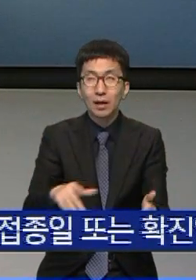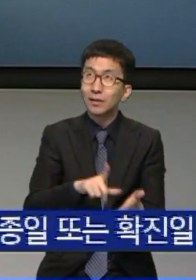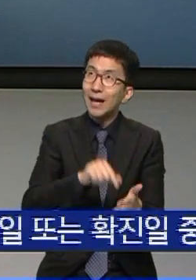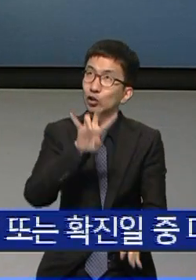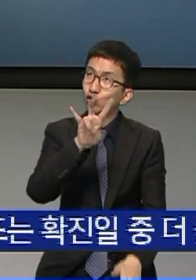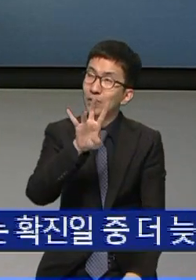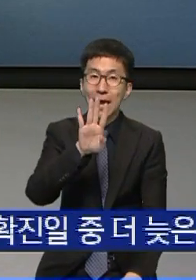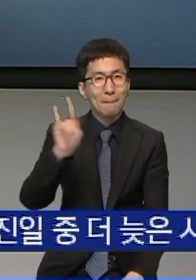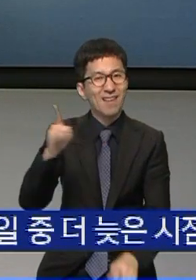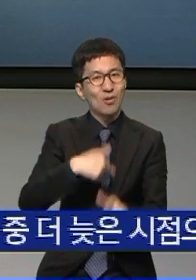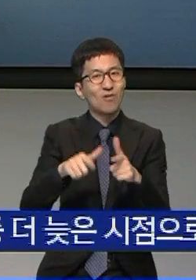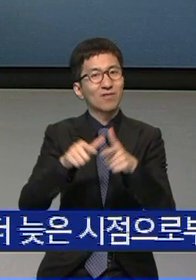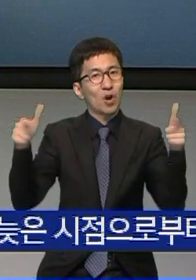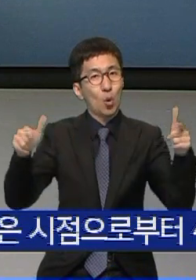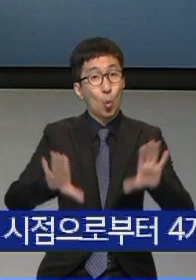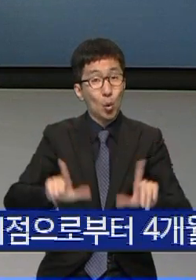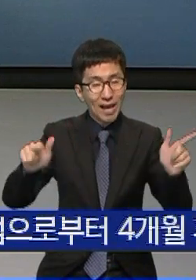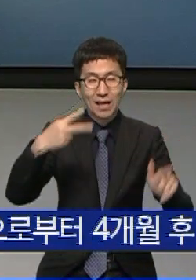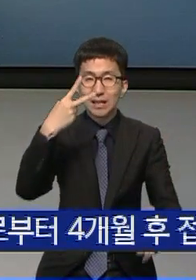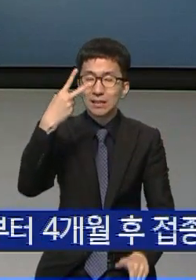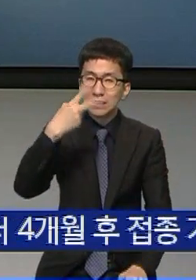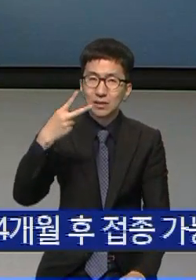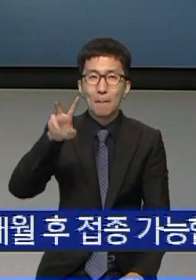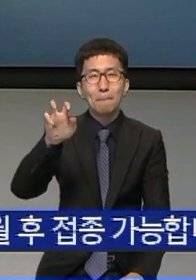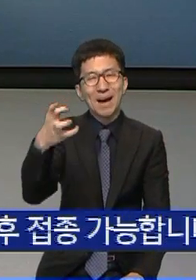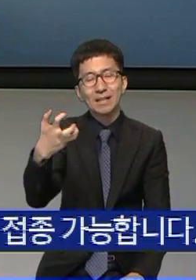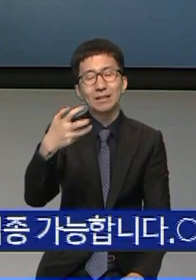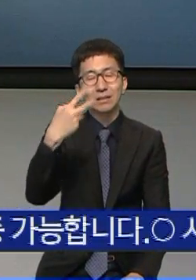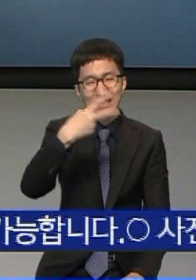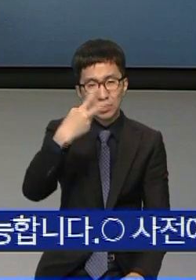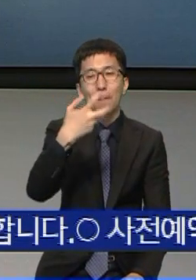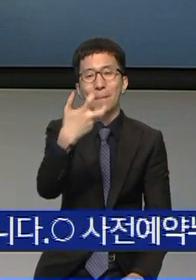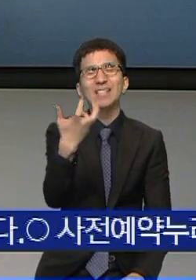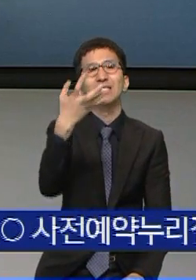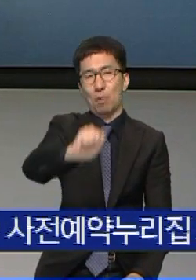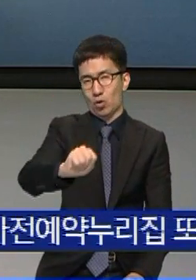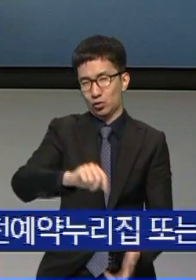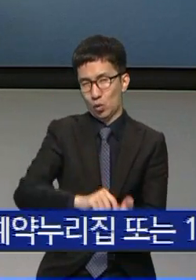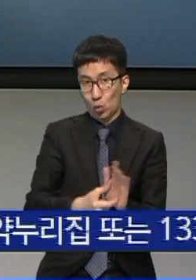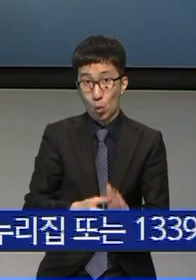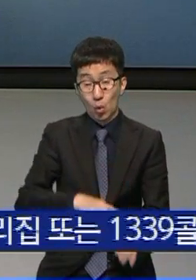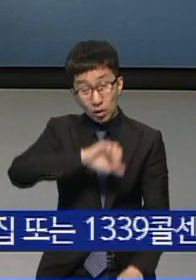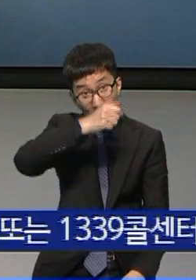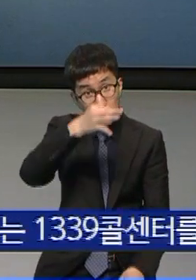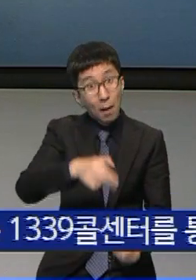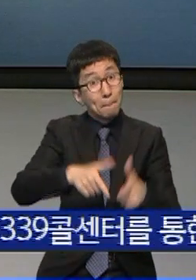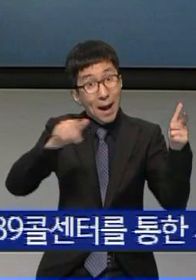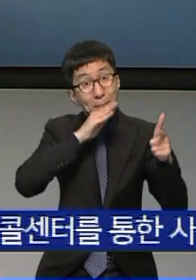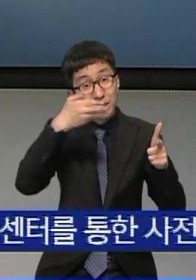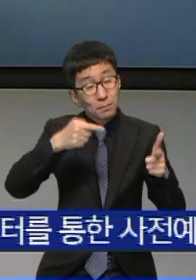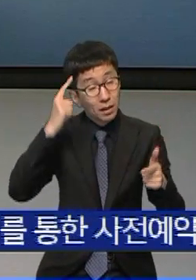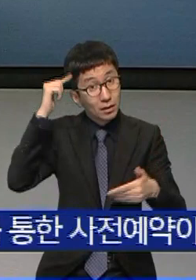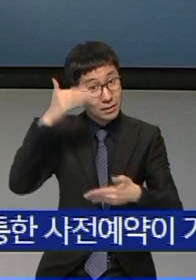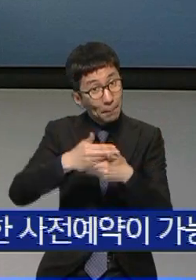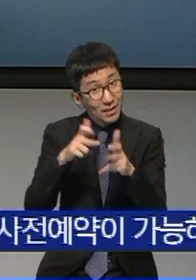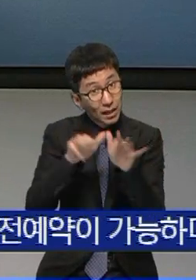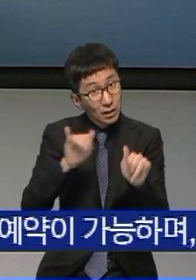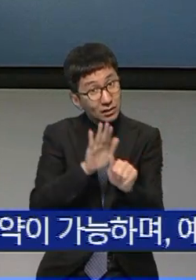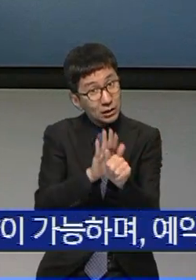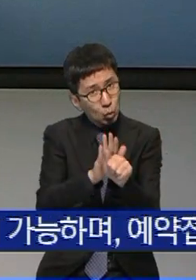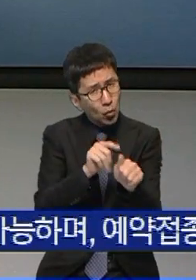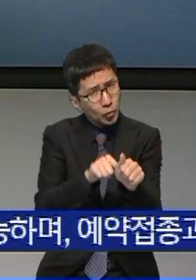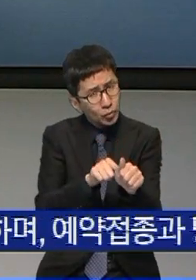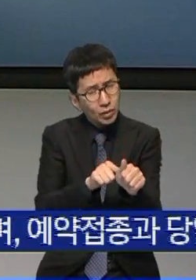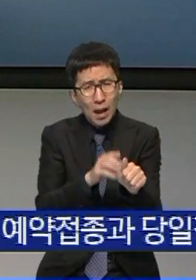24배 넘게 늘어 올해 2,080억 원이 됐습니다. 분명 숫자는 크게 달라졌는데 그럼 발달장애인